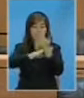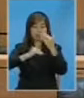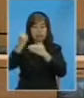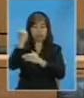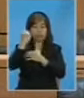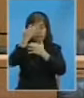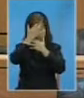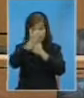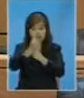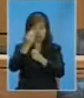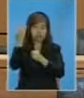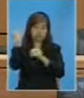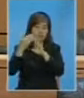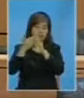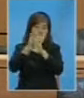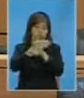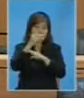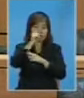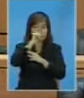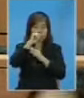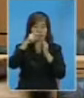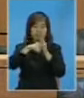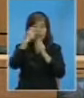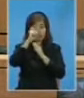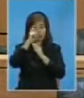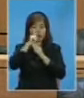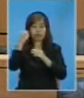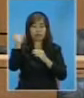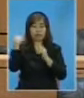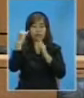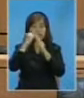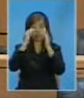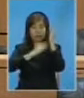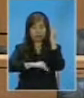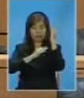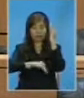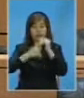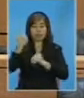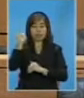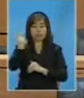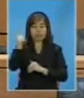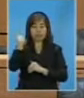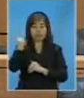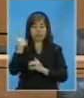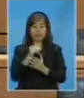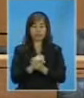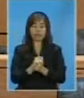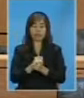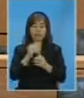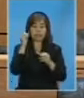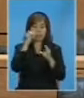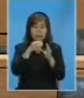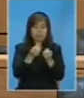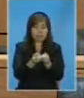ในขณะนั้นเพราะเหตุผลว่าในจังหวัดชายแดนภาคใต้ได้เกิดเหตุการณ์วาง